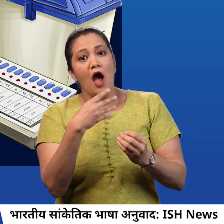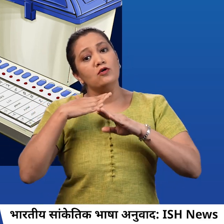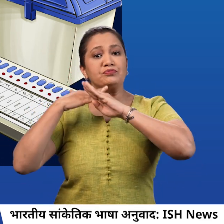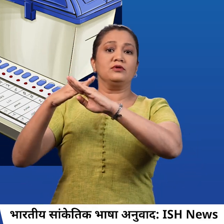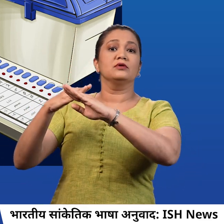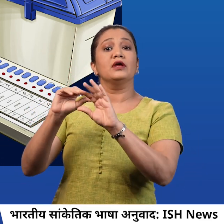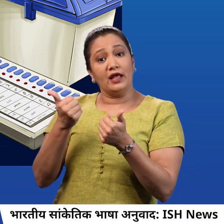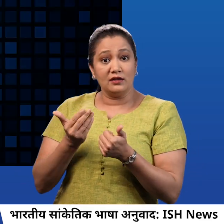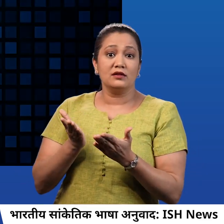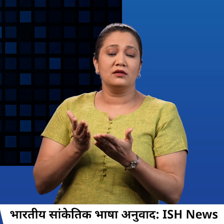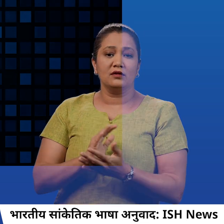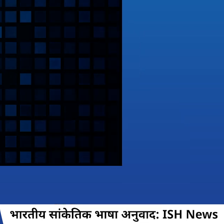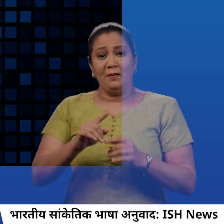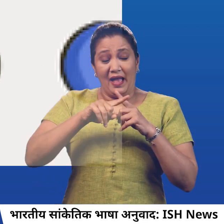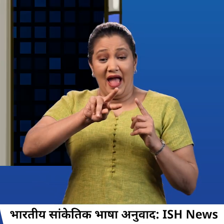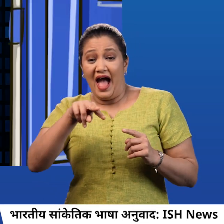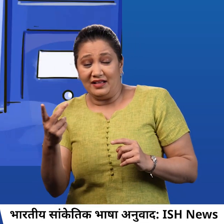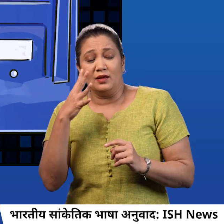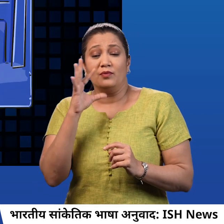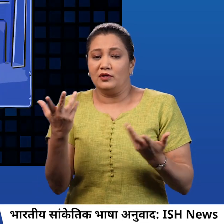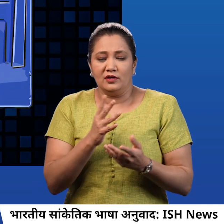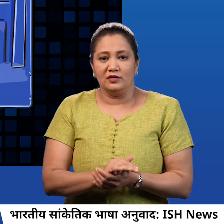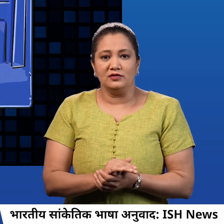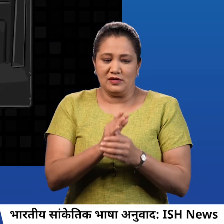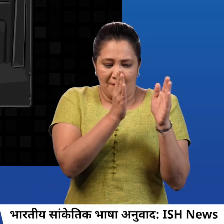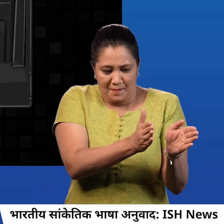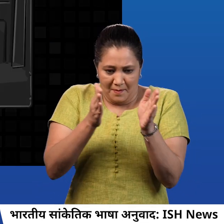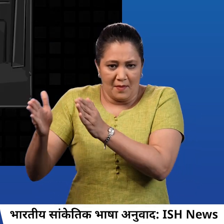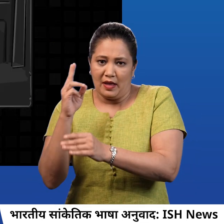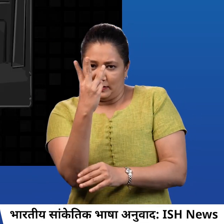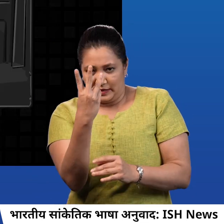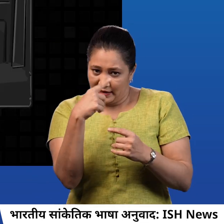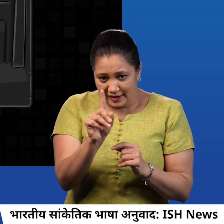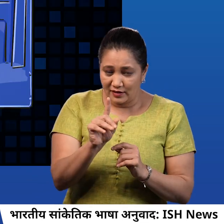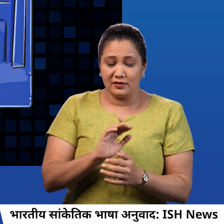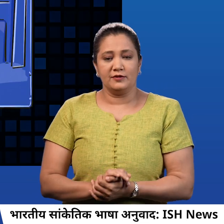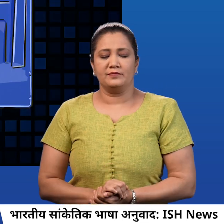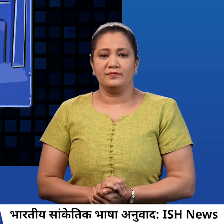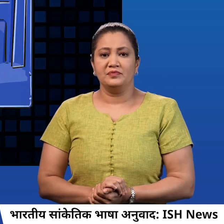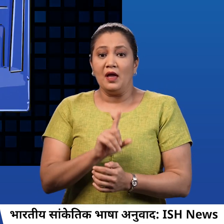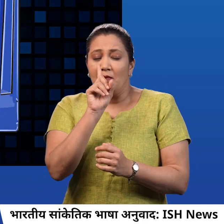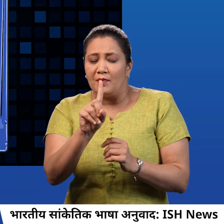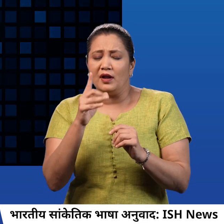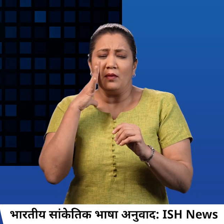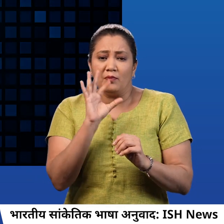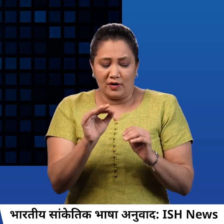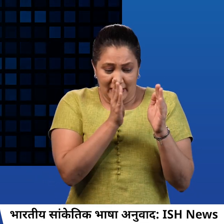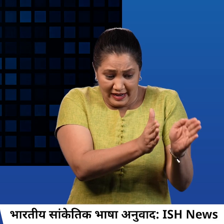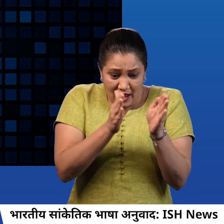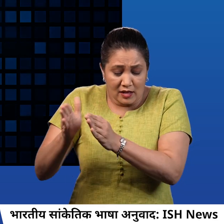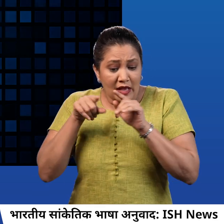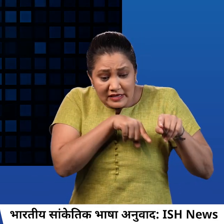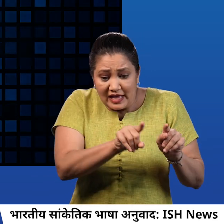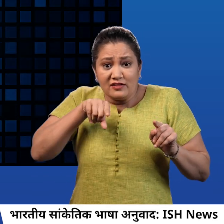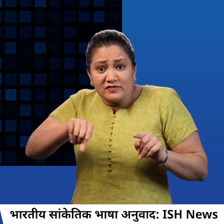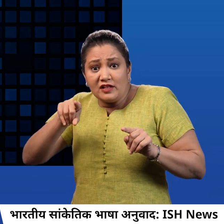आणि रोखता येतो. आणखी एक महत्त्वाची गोष्ट अशी की हे यंत्र 3 वेगवेगळ्या घटकांचं मिळून बनलेलं असलं तरी देखील प्रत्येक